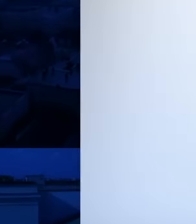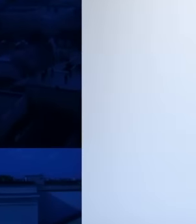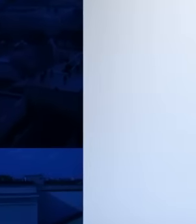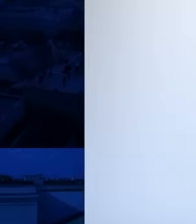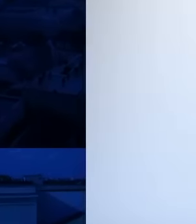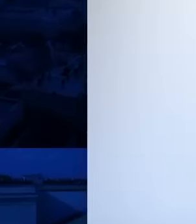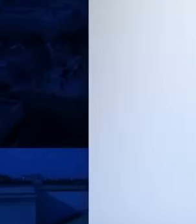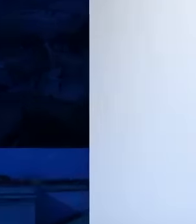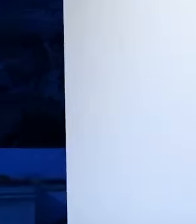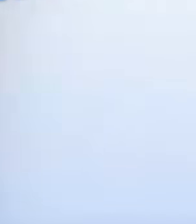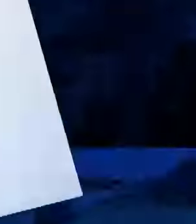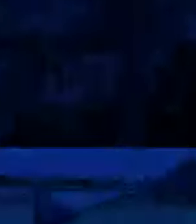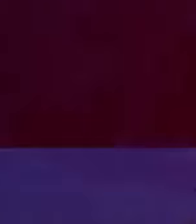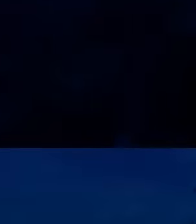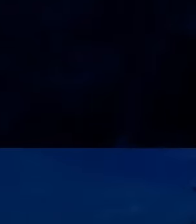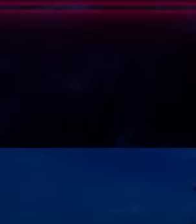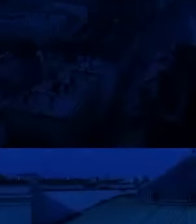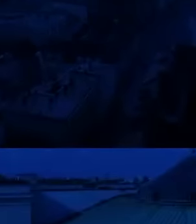okazji 601 urodzin miasta.